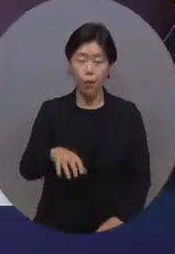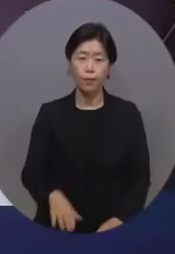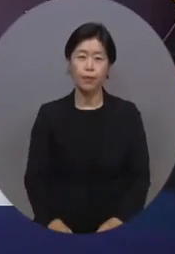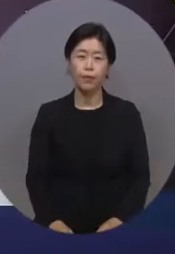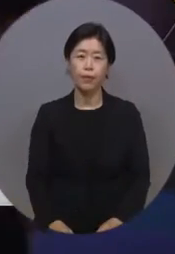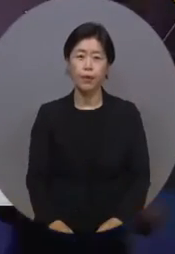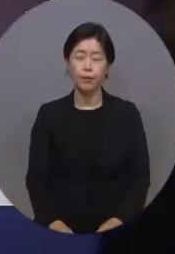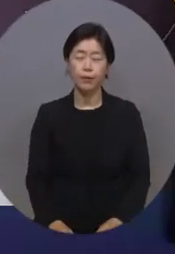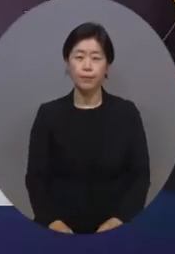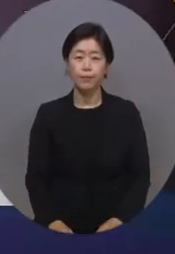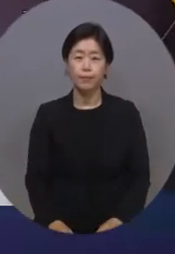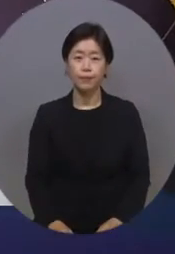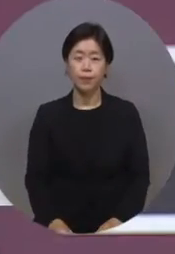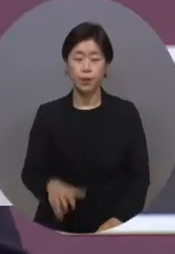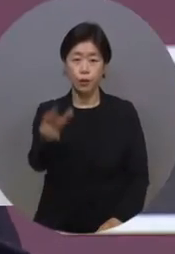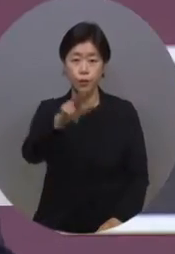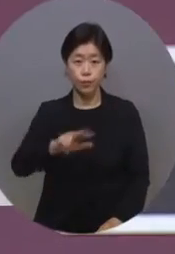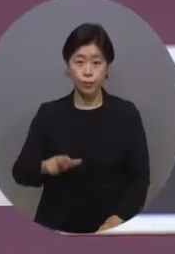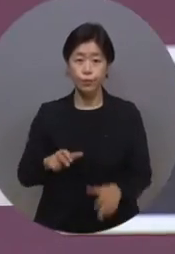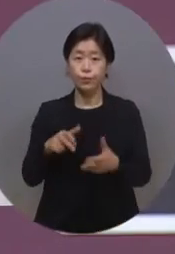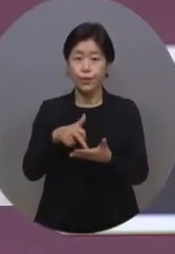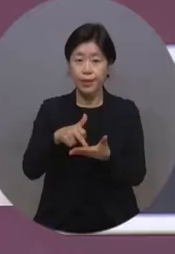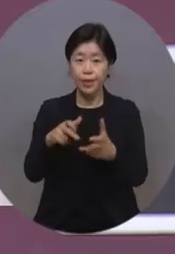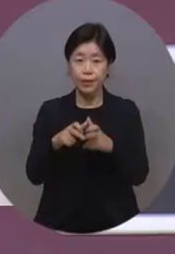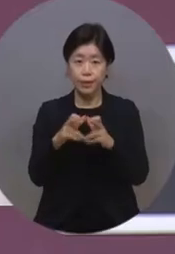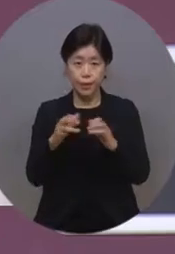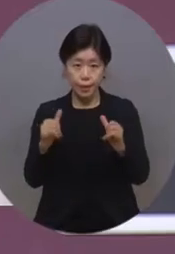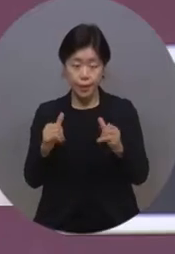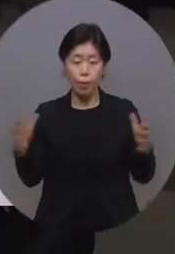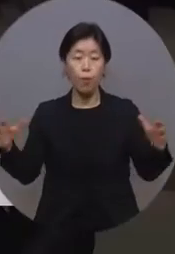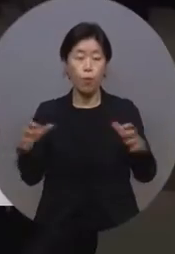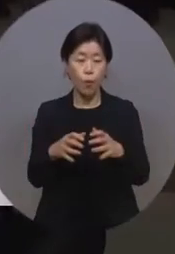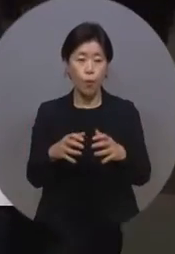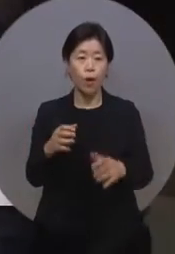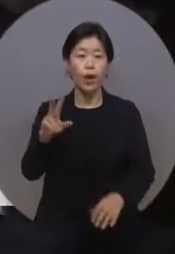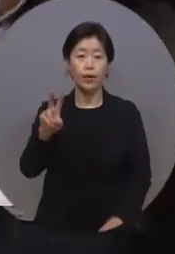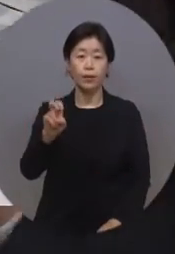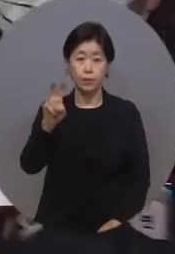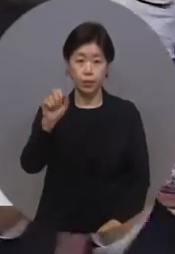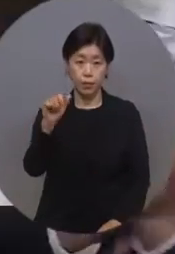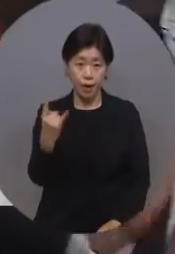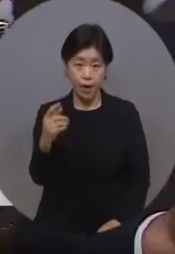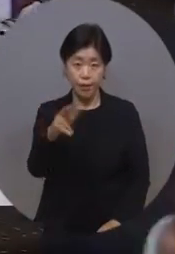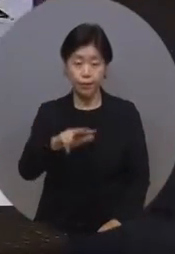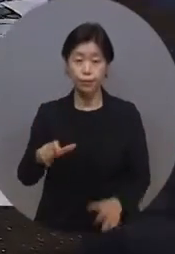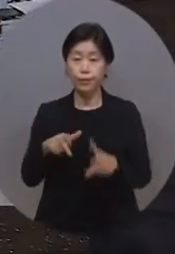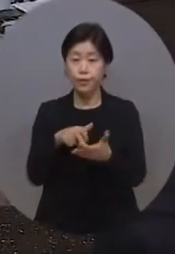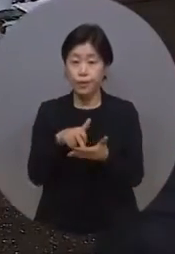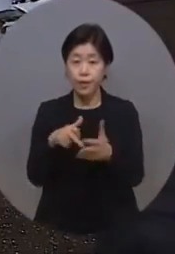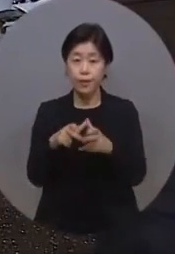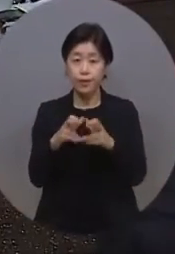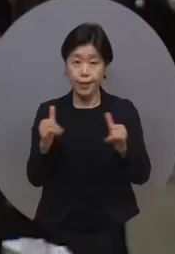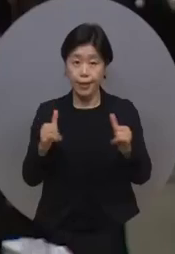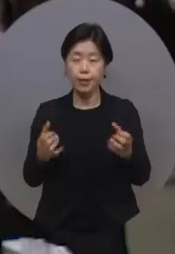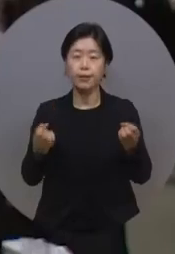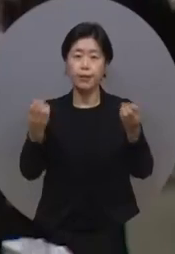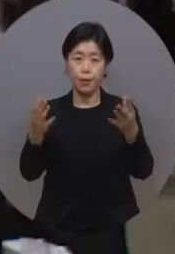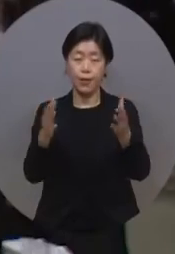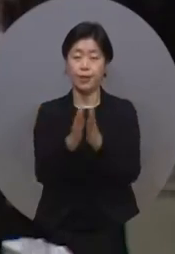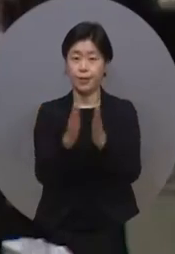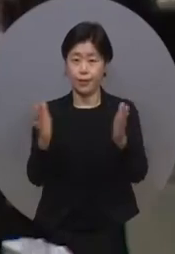그랜드볼룸에서 전국 지체장애인들과 함께하는 제22회 전국 지체장애인 대회를 개최했습니다